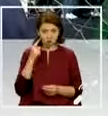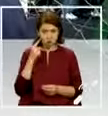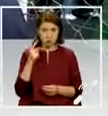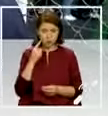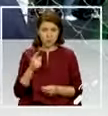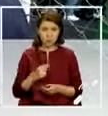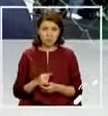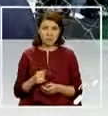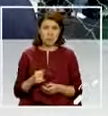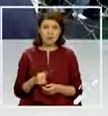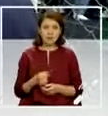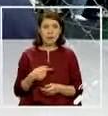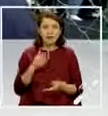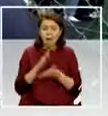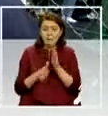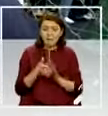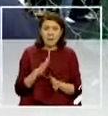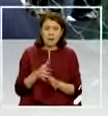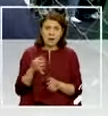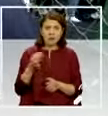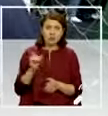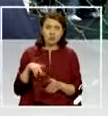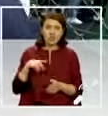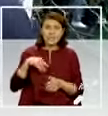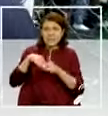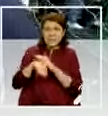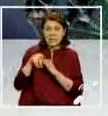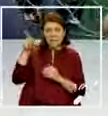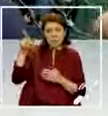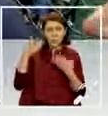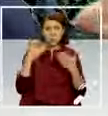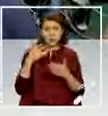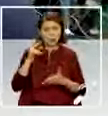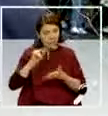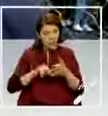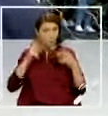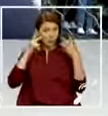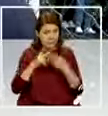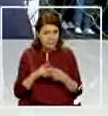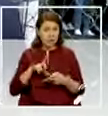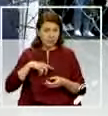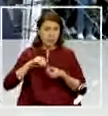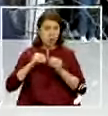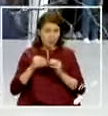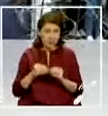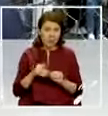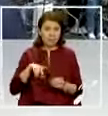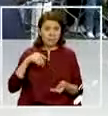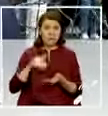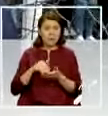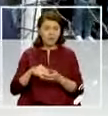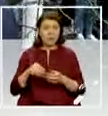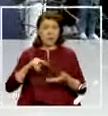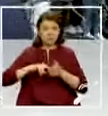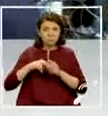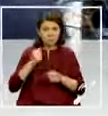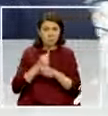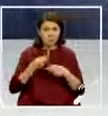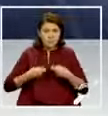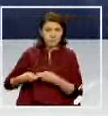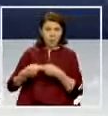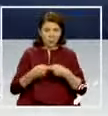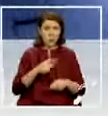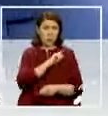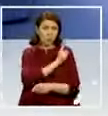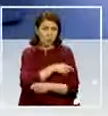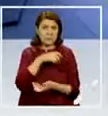Știu. Deocamdată terminasem ce este în interiorul școlii. De acord, înțeleg că este complicat. Vă spuneam, e nevoie de coordonare cu